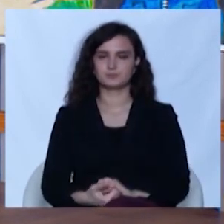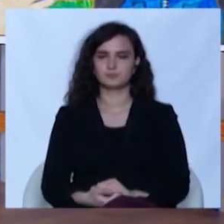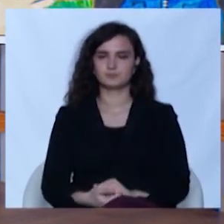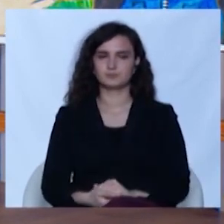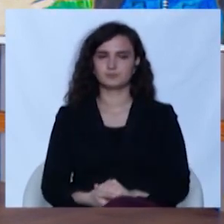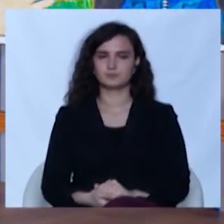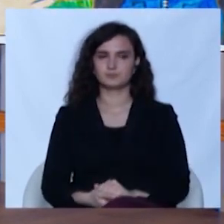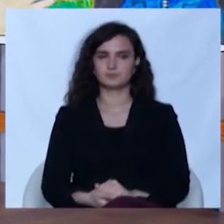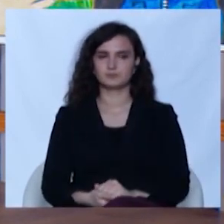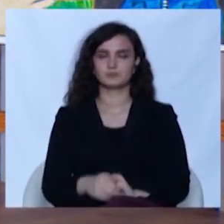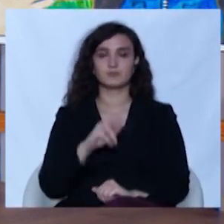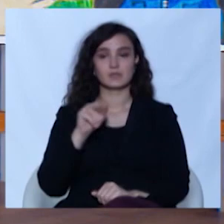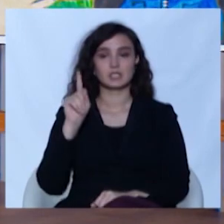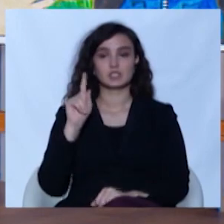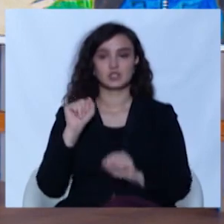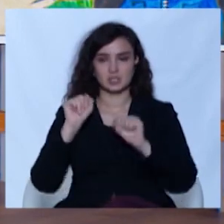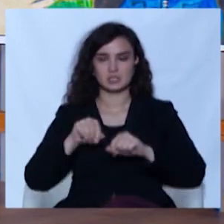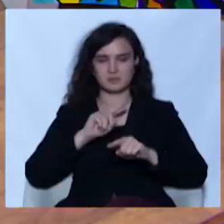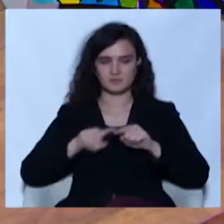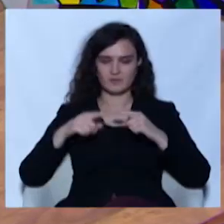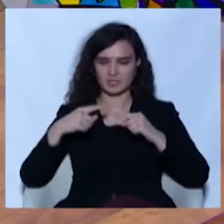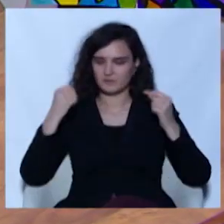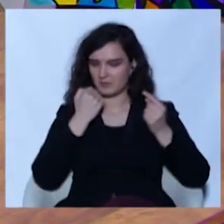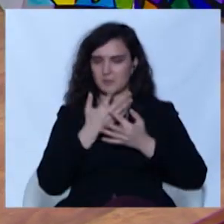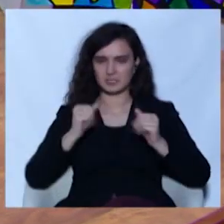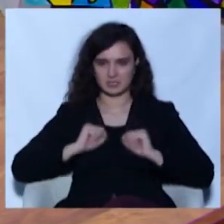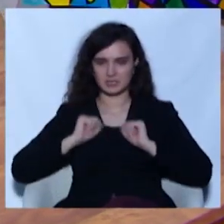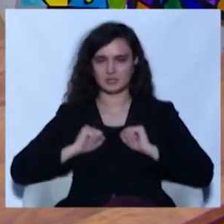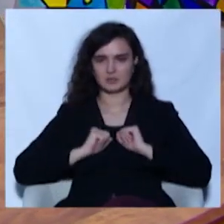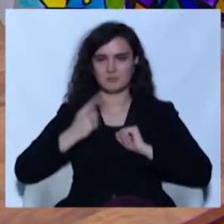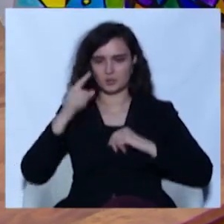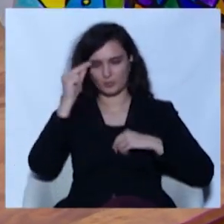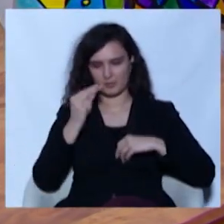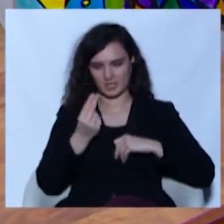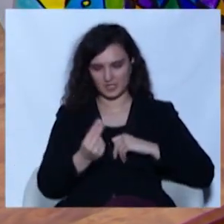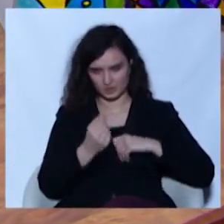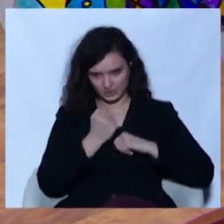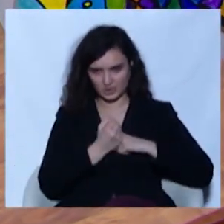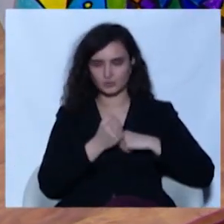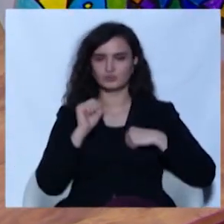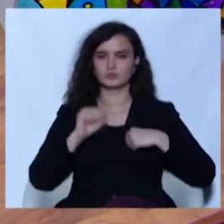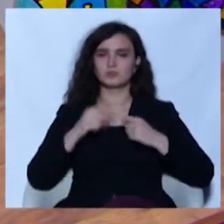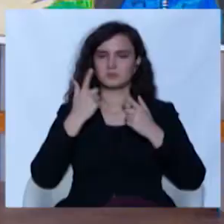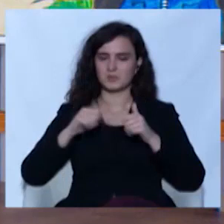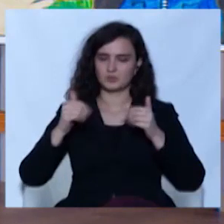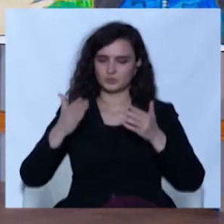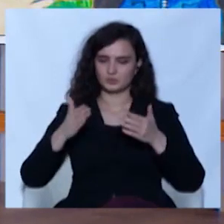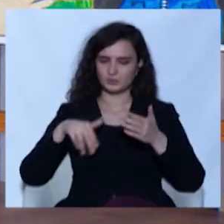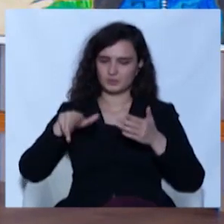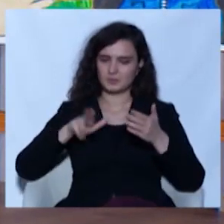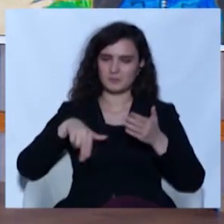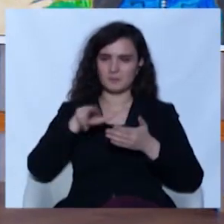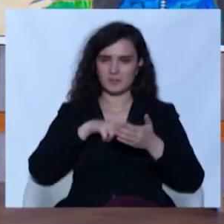Да, рачуэлэ бэ схватэсхо масала цадэ. Чэгэлэт марто панкраушши гаакэтот, чэгэлэт марто